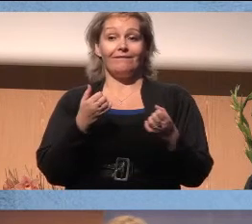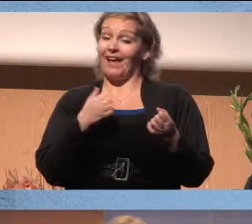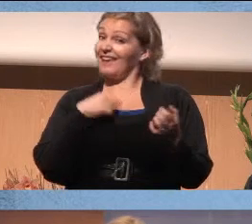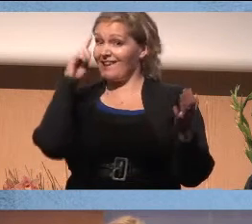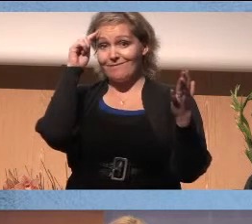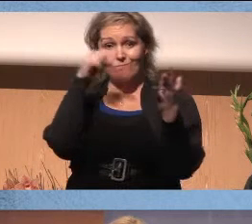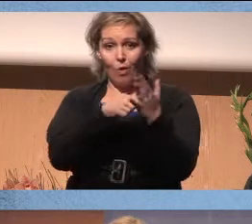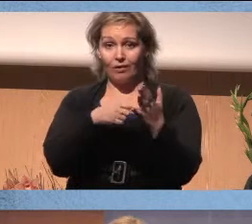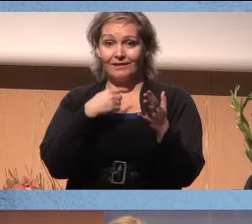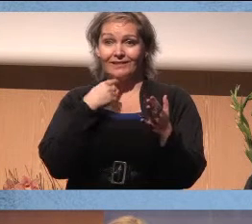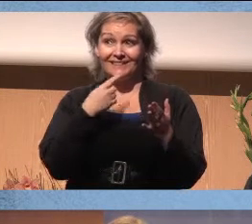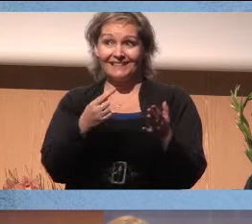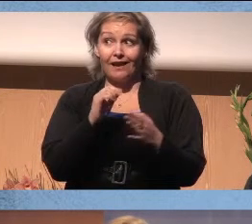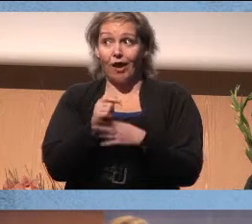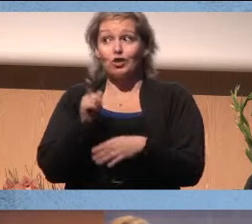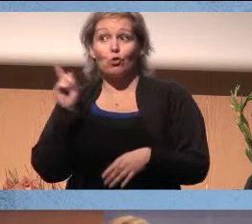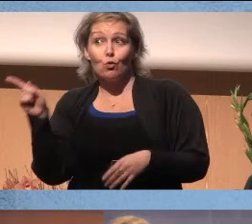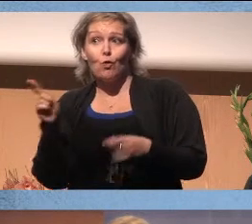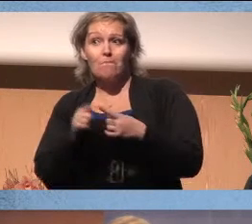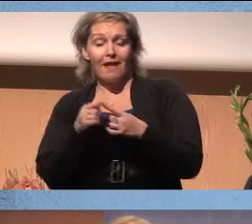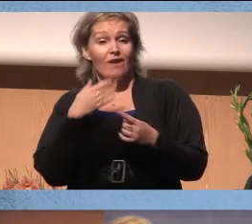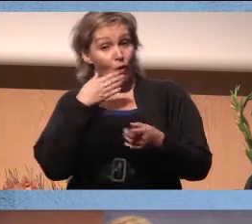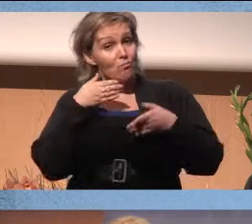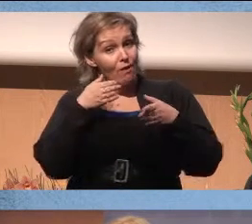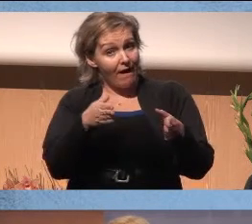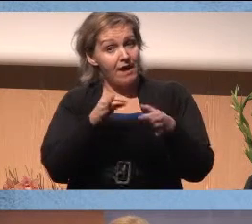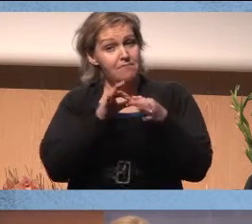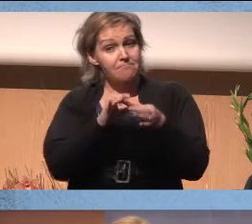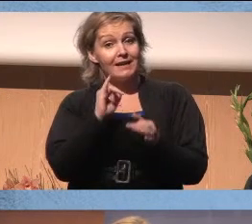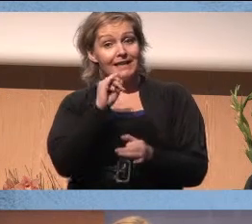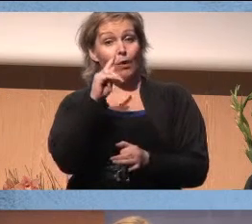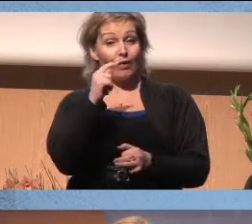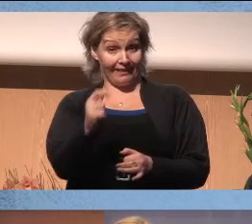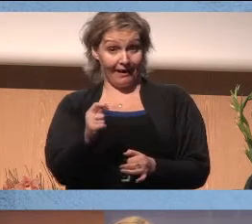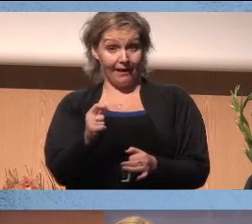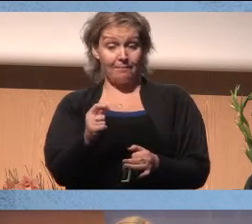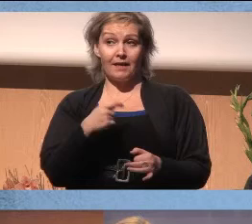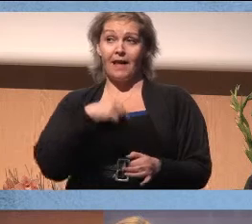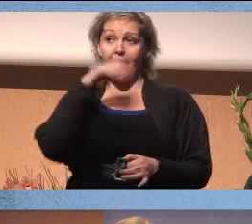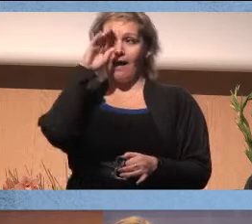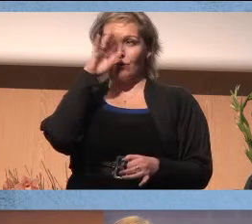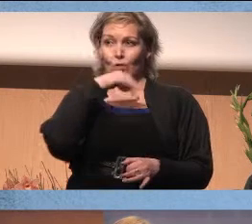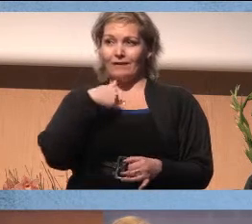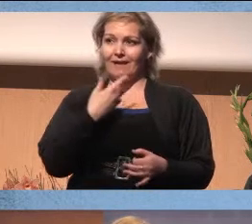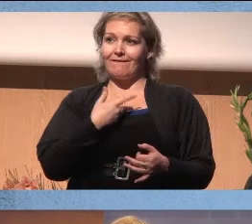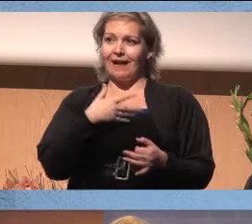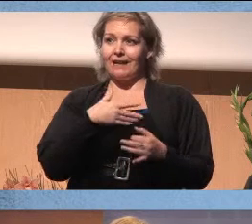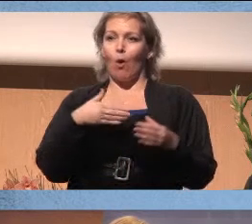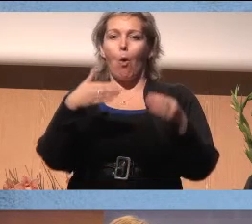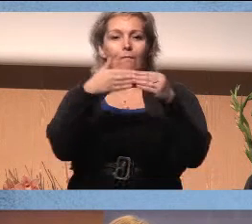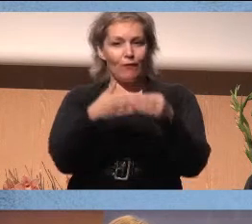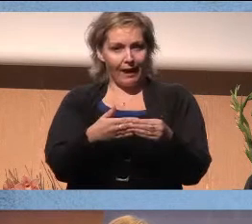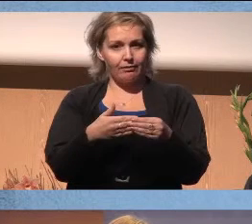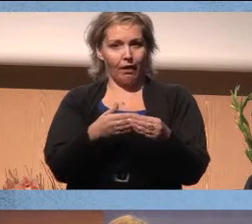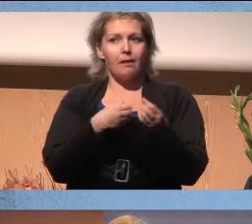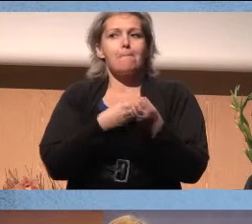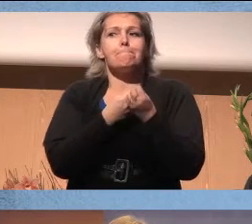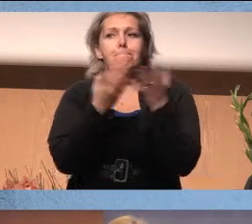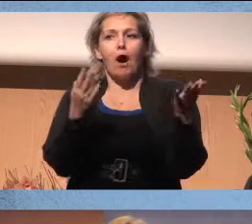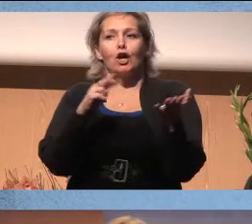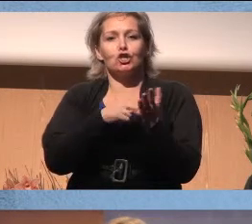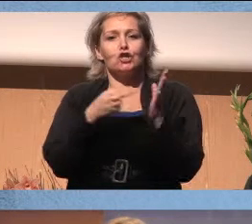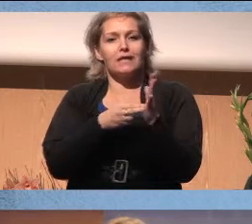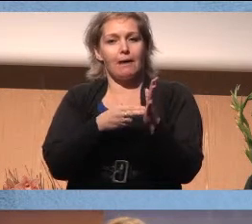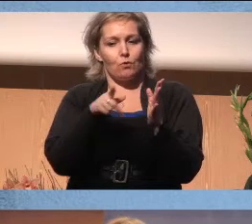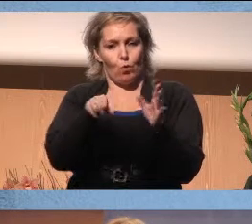mål, sier kanskje du, men vi er godt på vei når det gjelder IKT. Jeg tror vi også er veldig omforent om at veldig mange